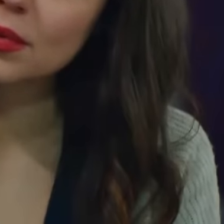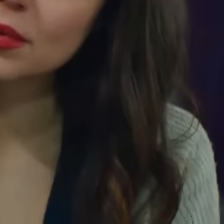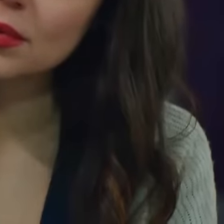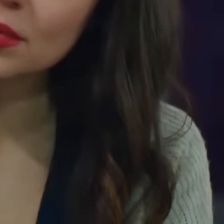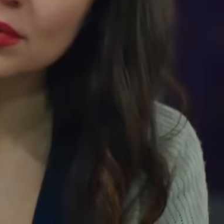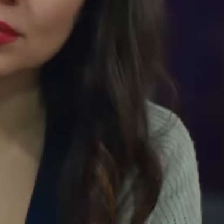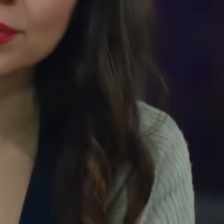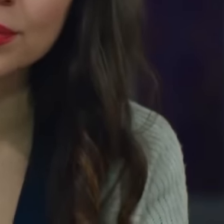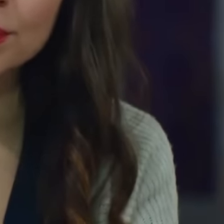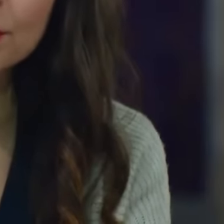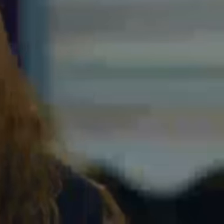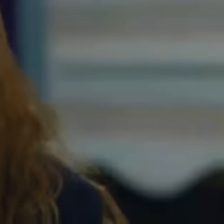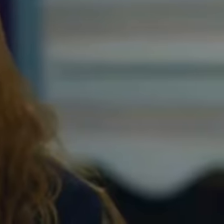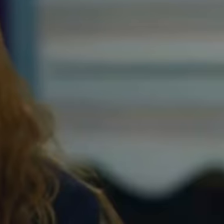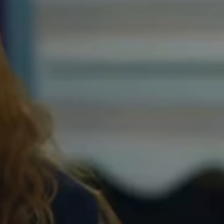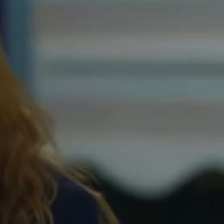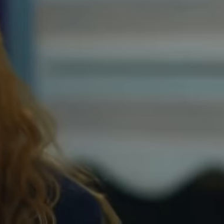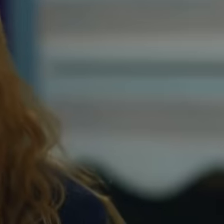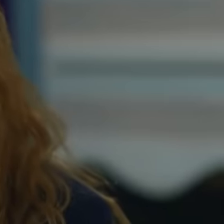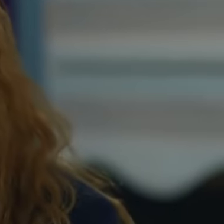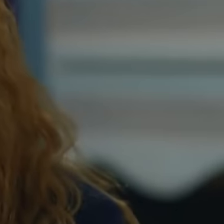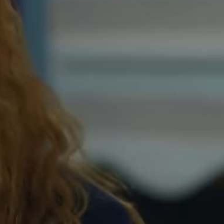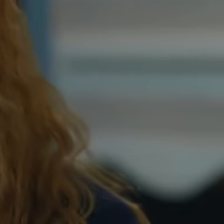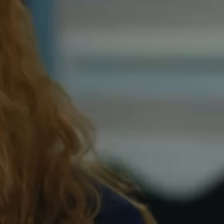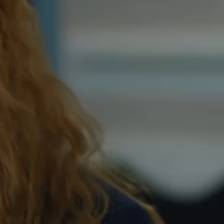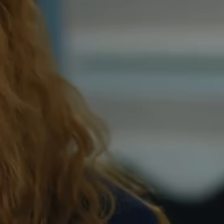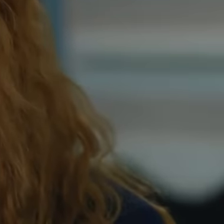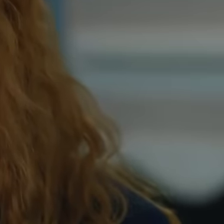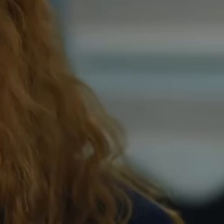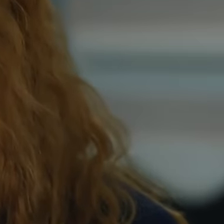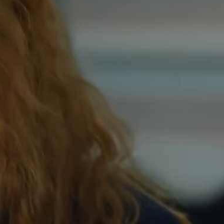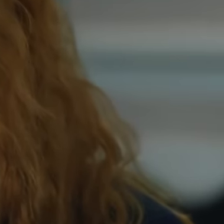Gözleri dolu dolu, elini ağzına kapatıp dirseğini dizine dayayarak öne